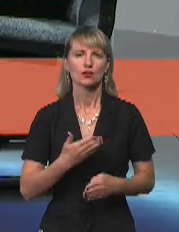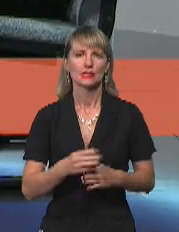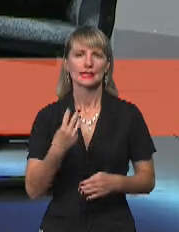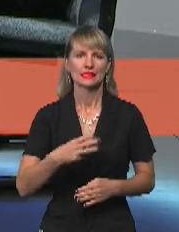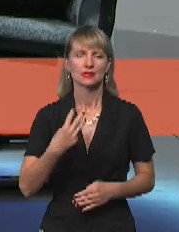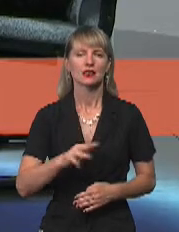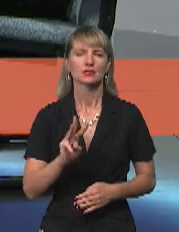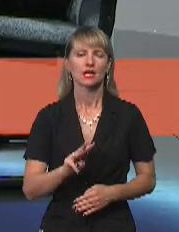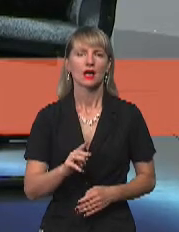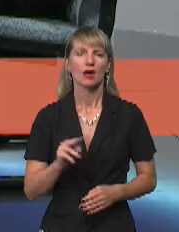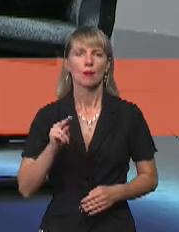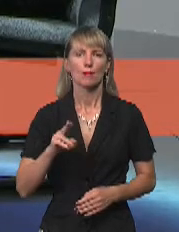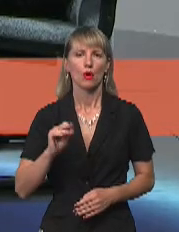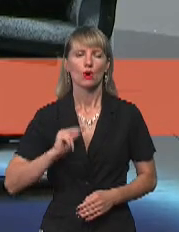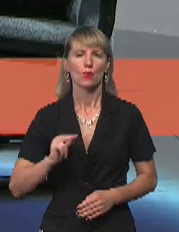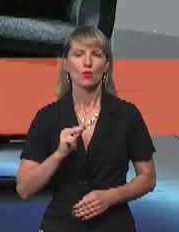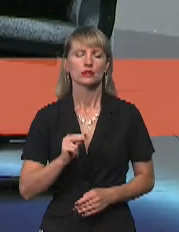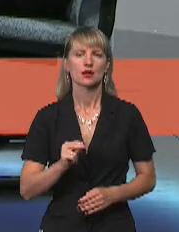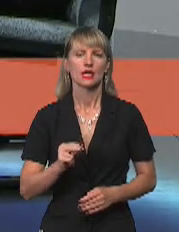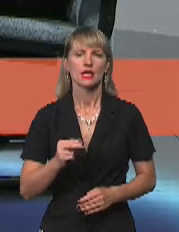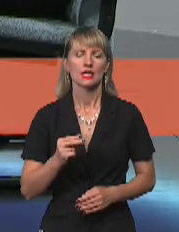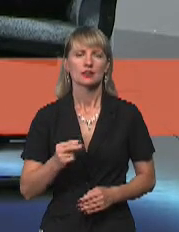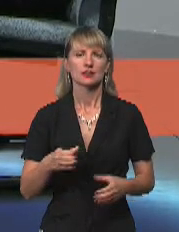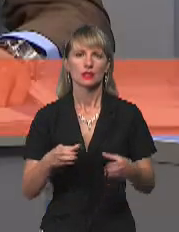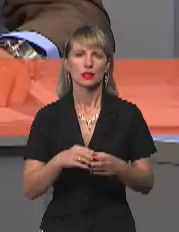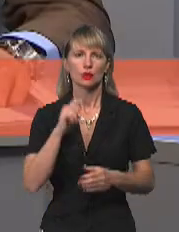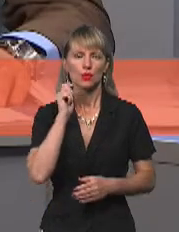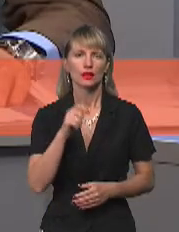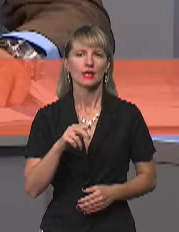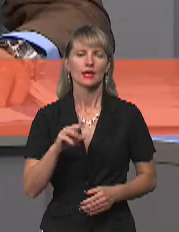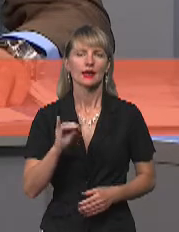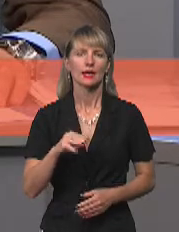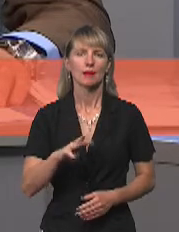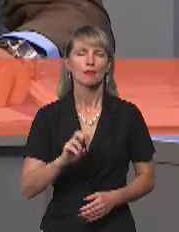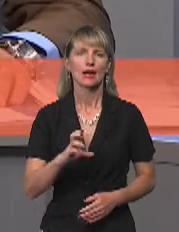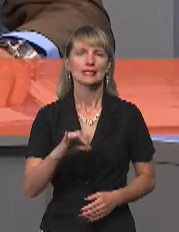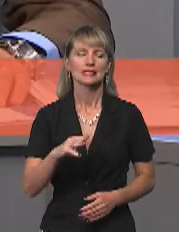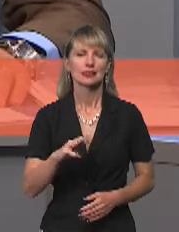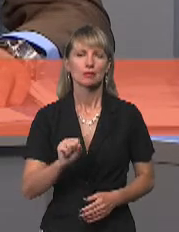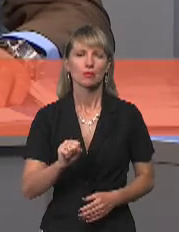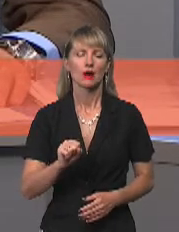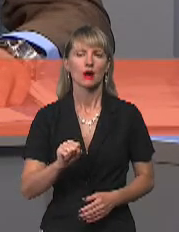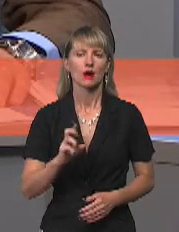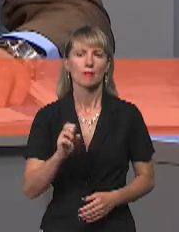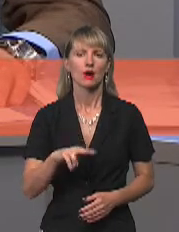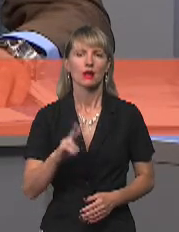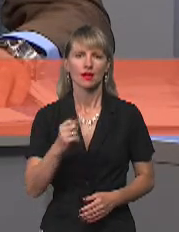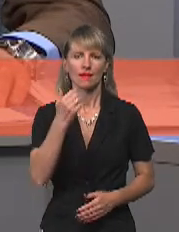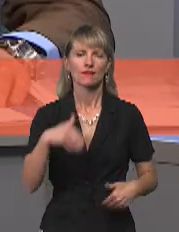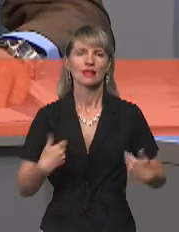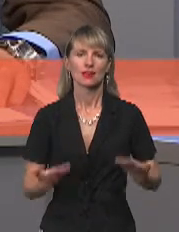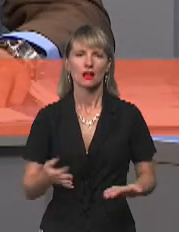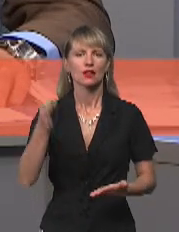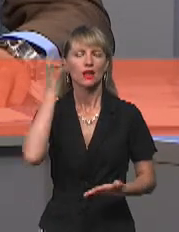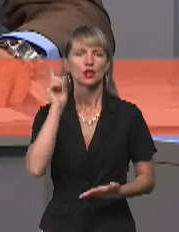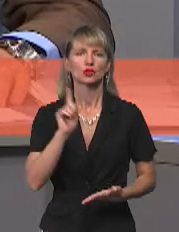роботі з особливим складом Національної гвардії України, та Максима Бабака. Вітаю, пане Анатолій. Доброго дня. Пане Юрій, доброго вечора вам.